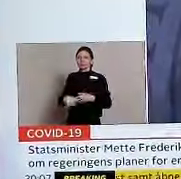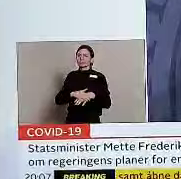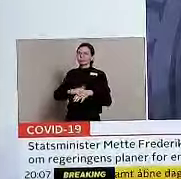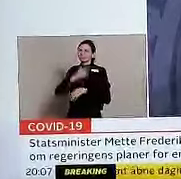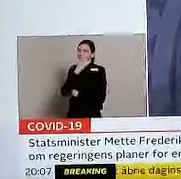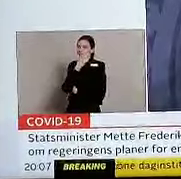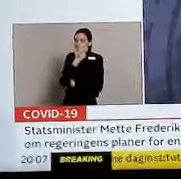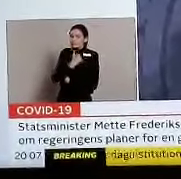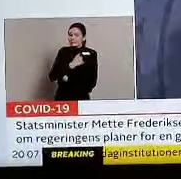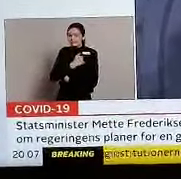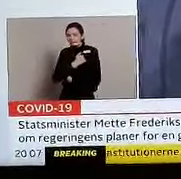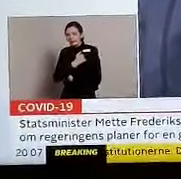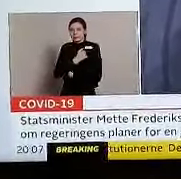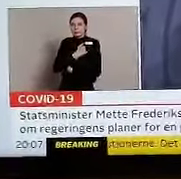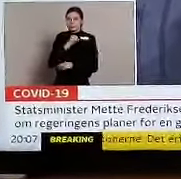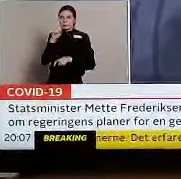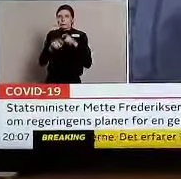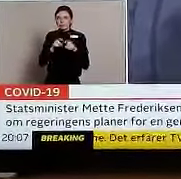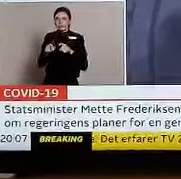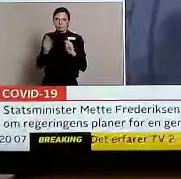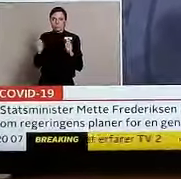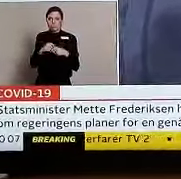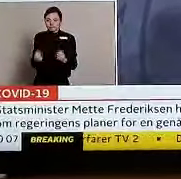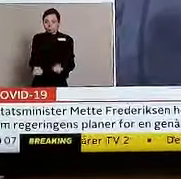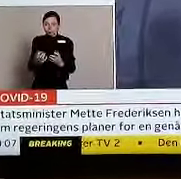وأيضا في كلمتها يعني